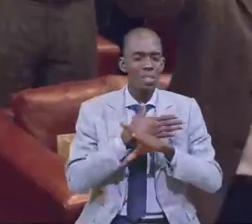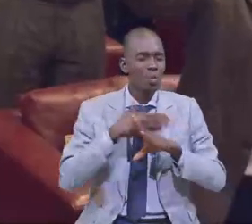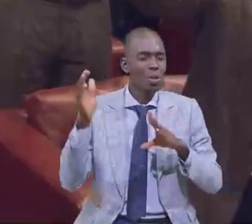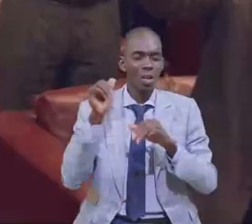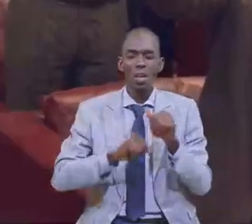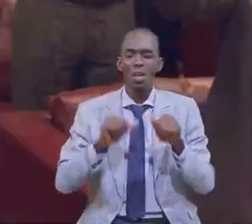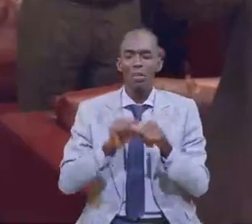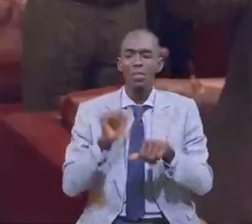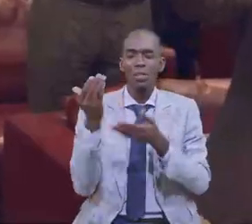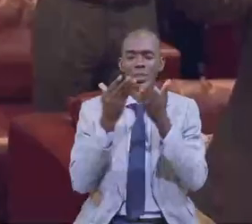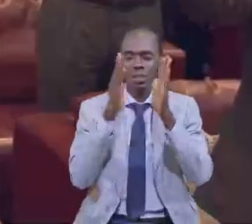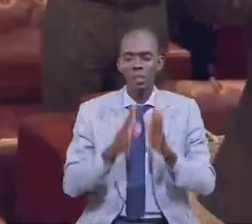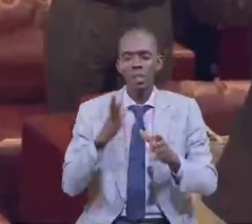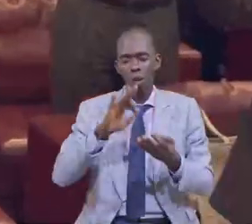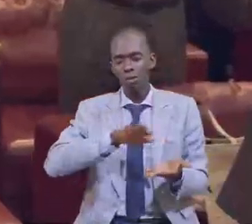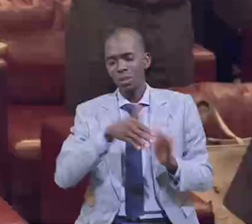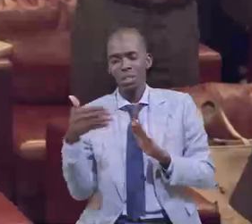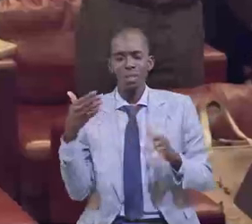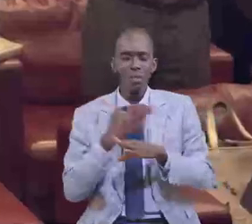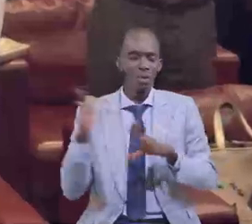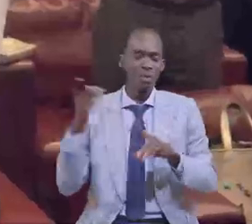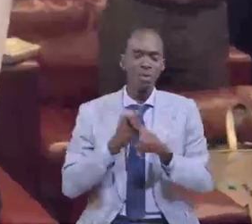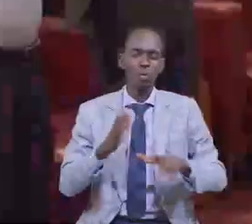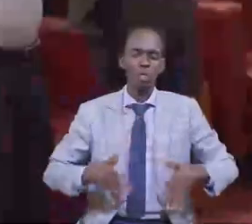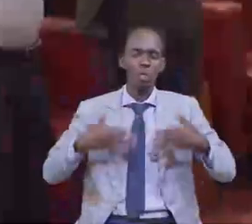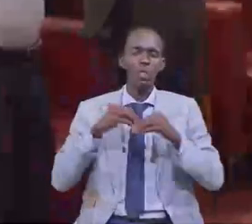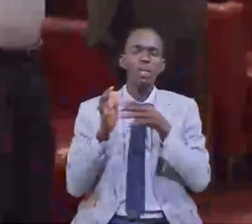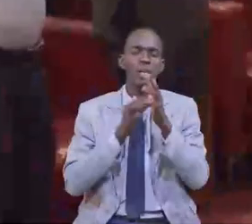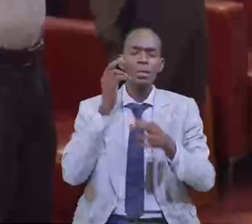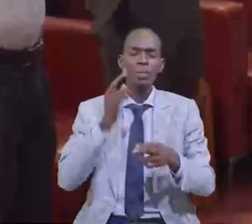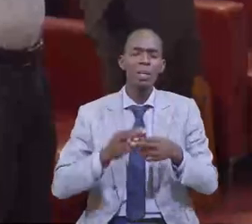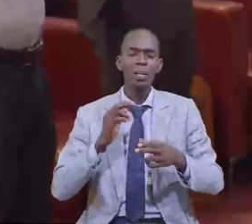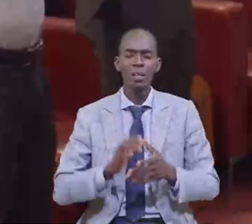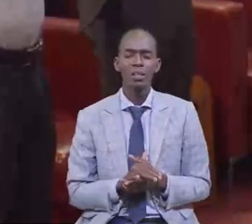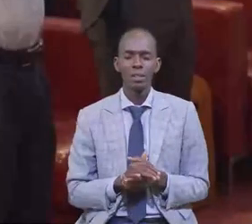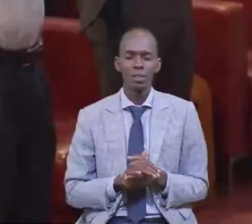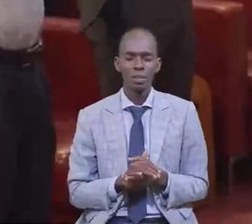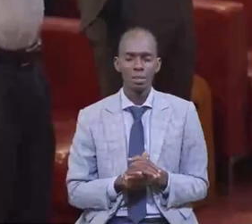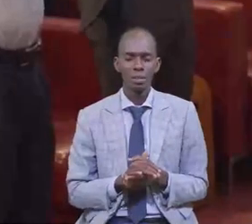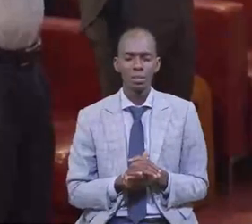chasses tout messager de mort de leur vie au nom de Jésus-Christ.